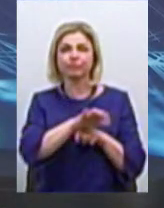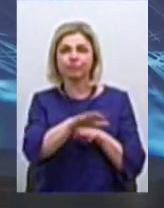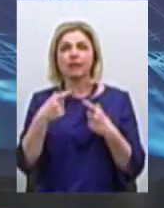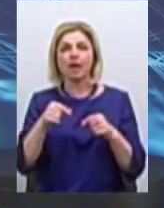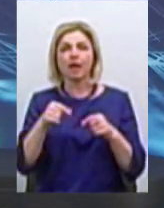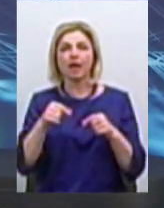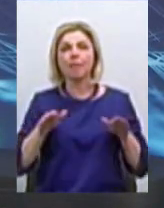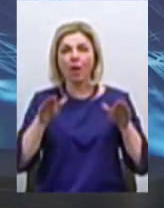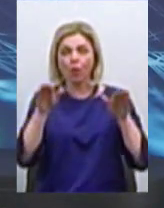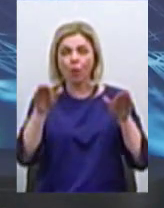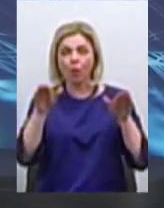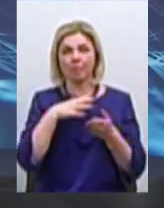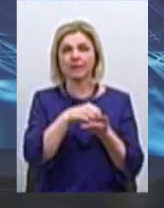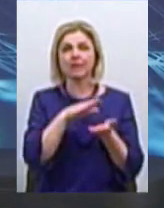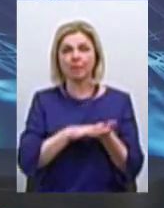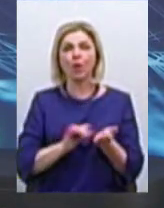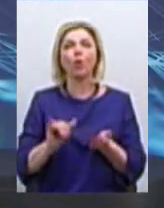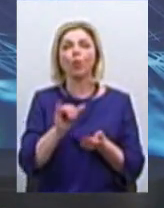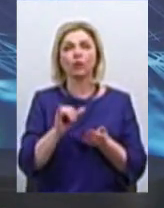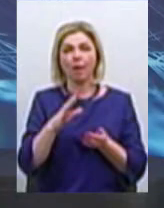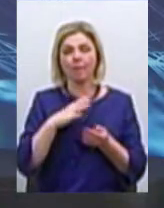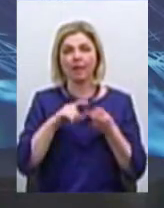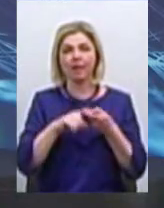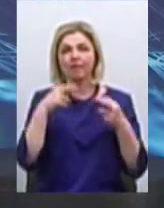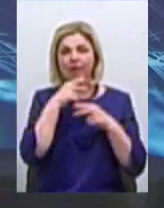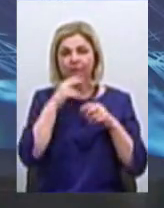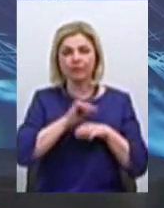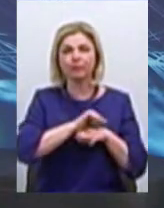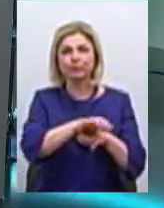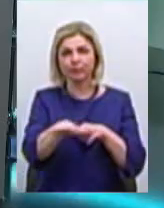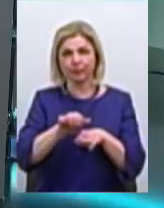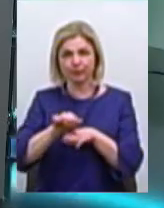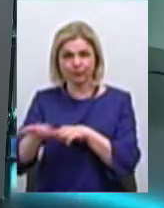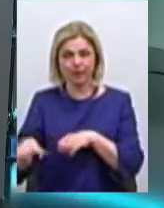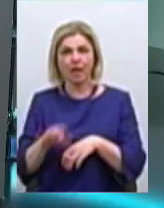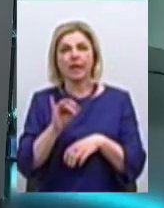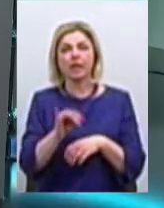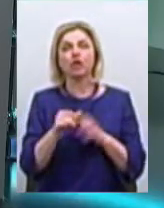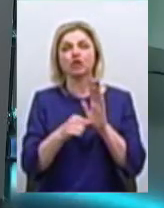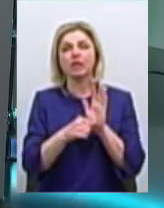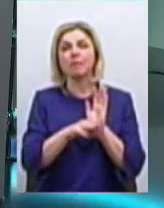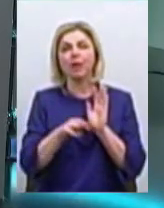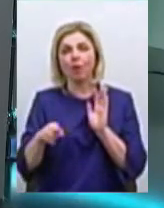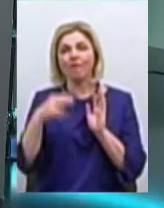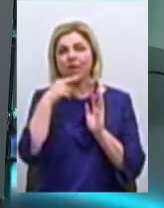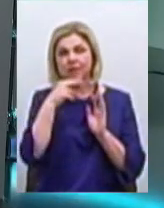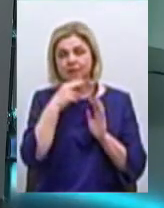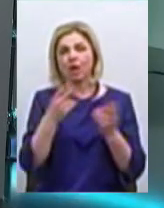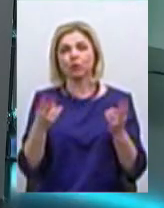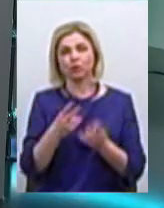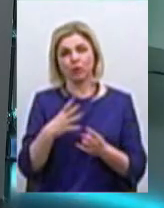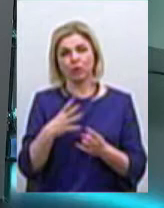записував, куди ці вакцини розповсюджувались. І десь до 6 мільйонів вакцин потрібно було в минулому